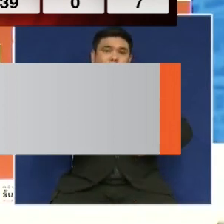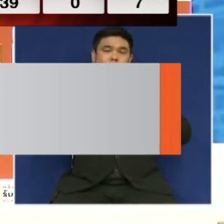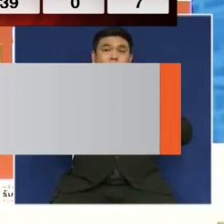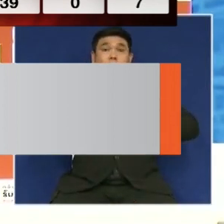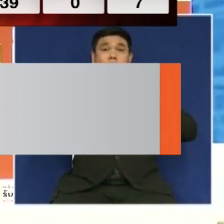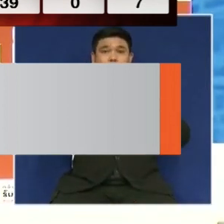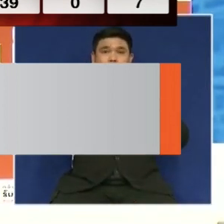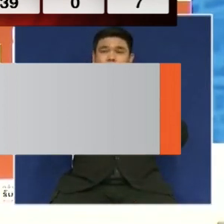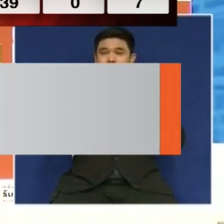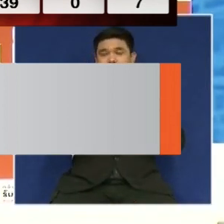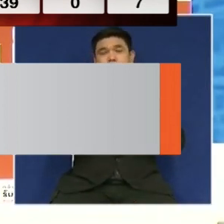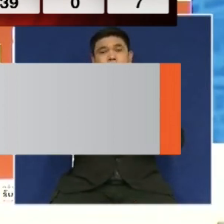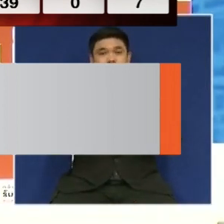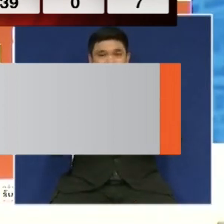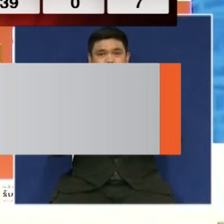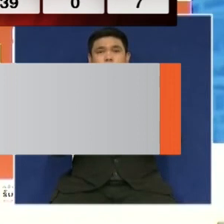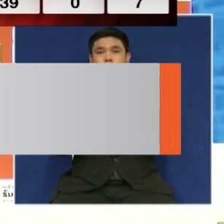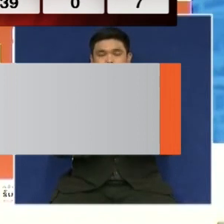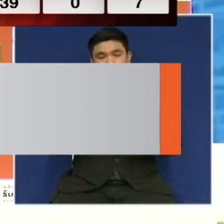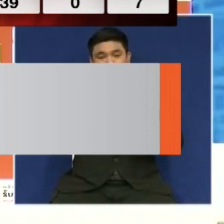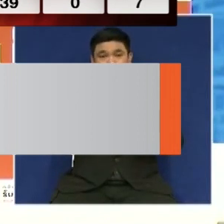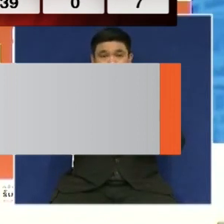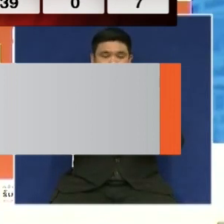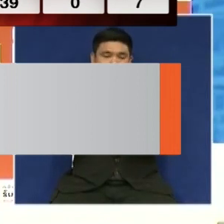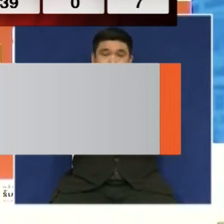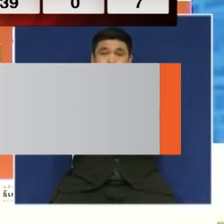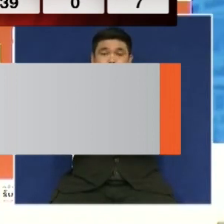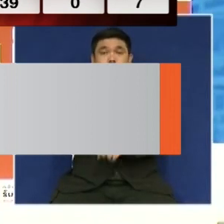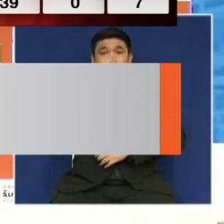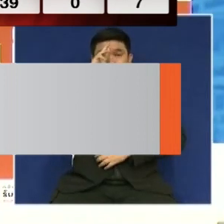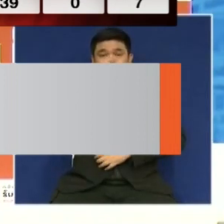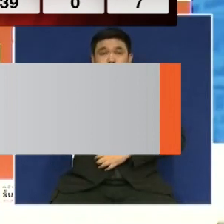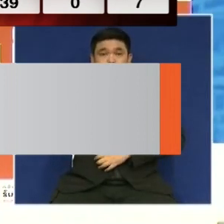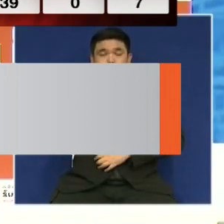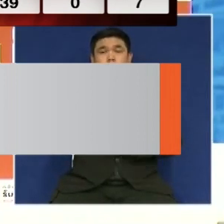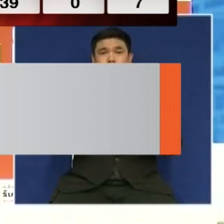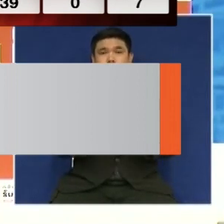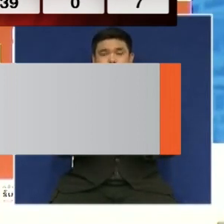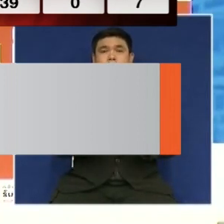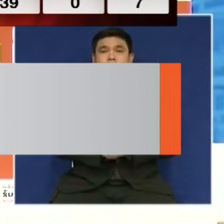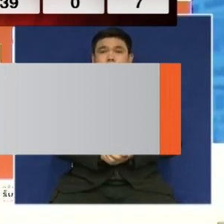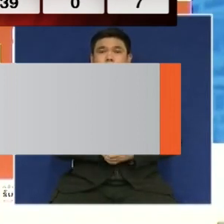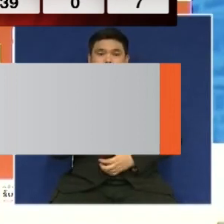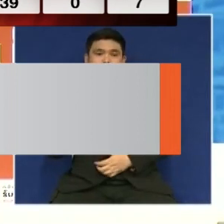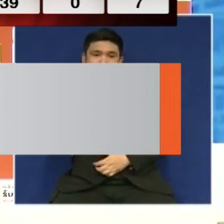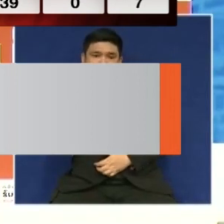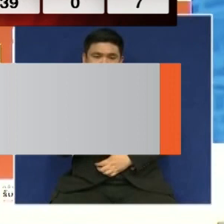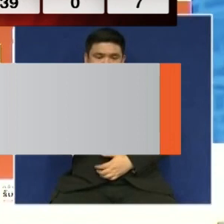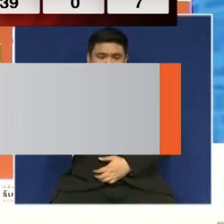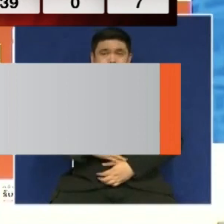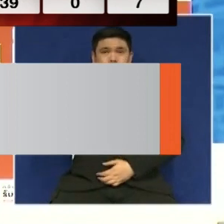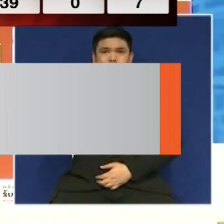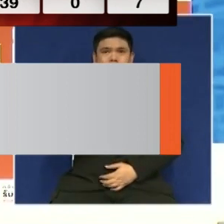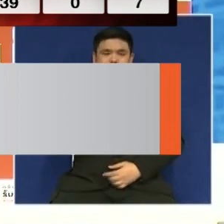างค่อนข้างปกติในระยะที่อยู่ในระหว่างการกักกันโรคนะครับก็คือให้สุขอนามัยนะครับ